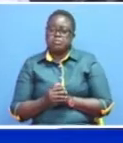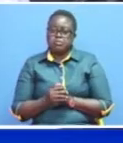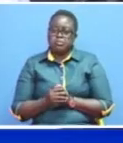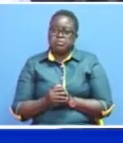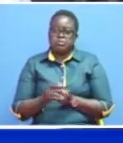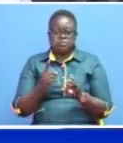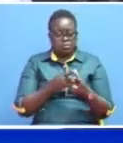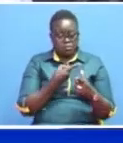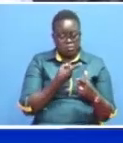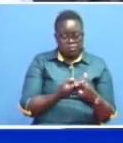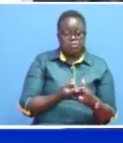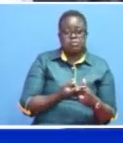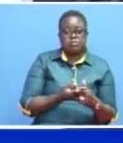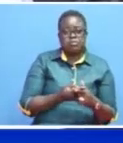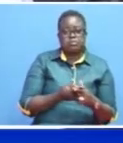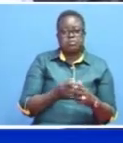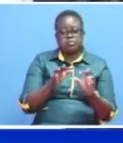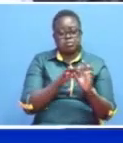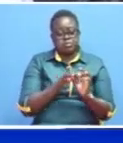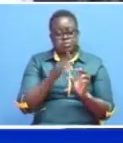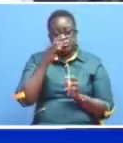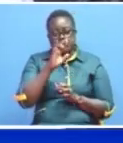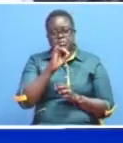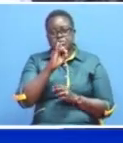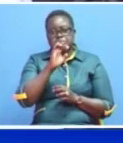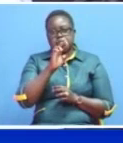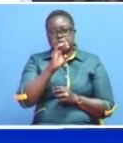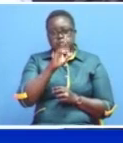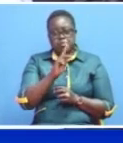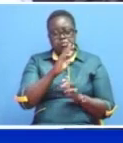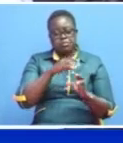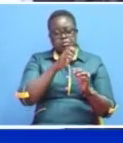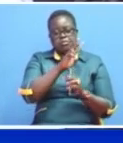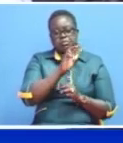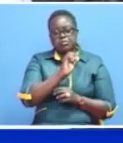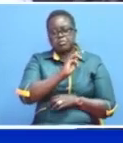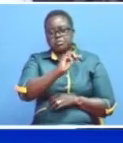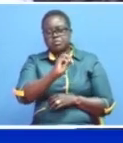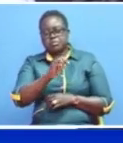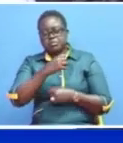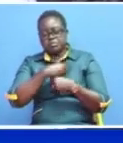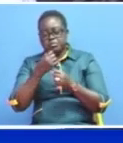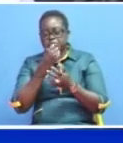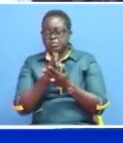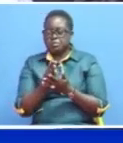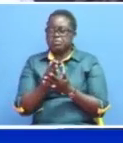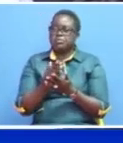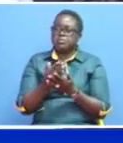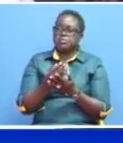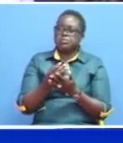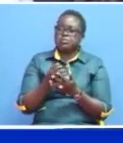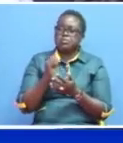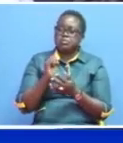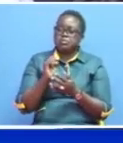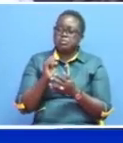Nao corporation hii itawarerek na hitu tanengane milioni miongweni. Nikianyatu waetipa mwitu hitha na projects ya 40